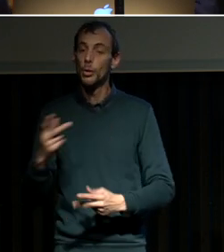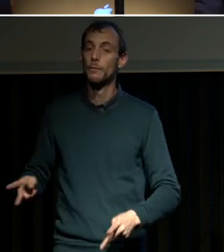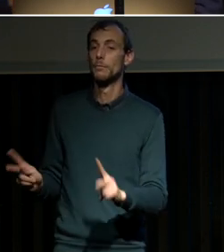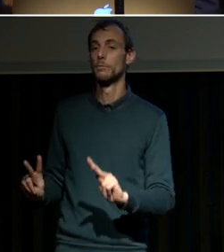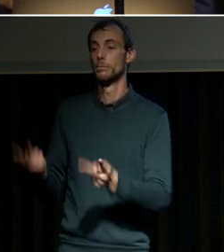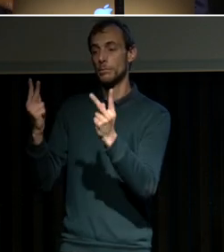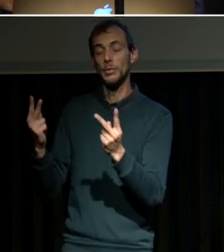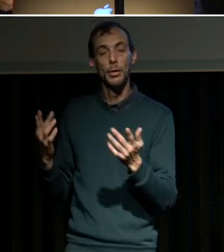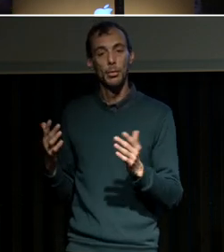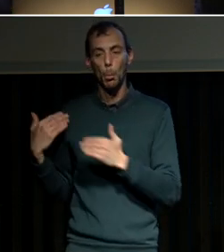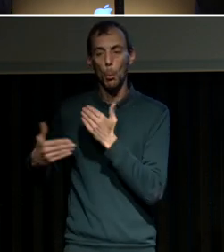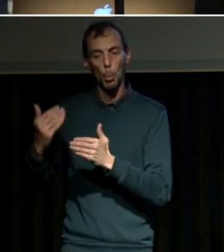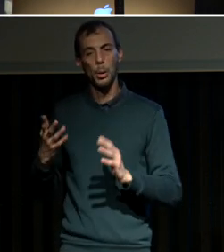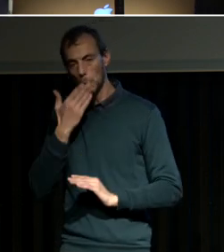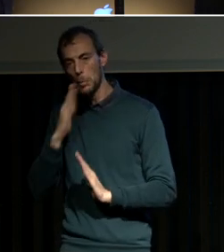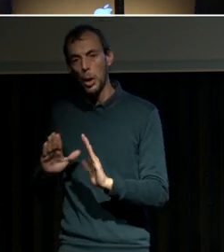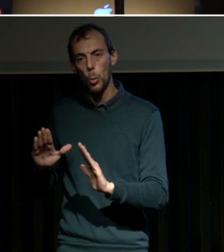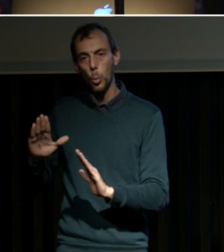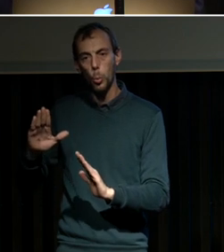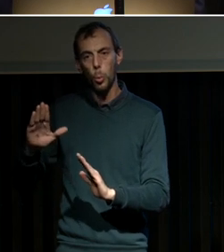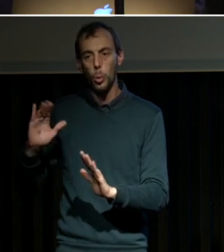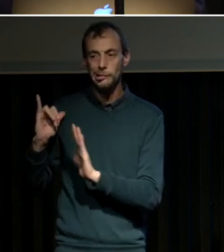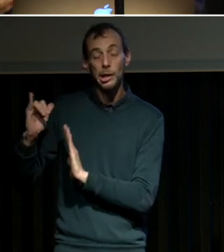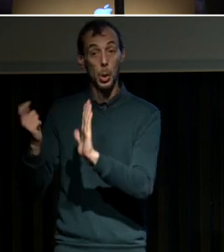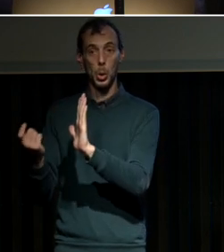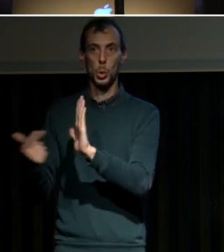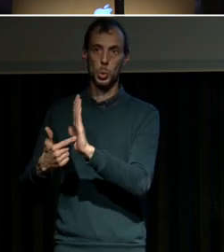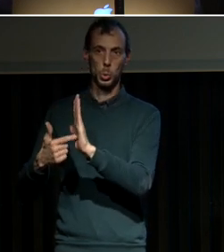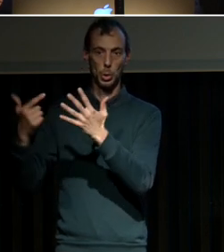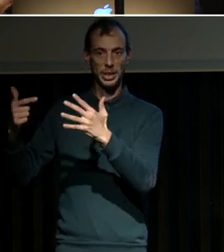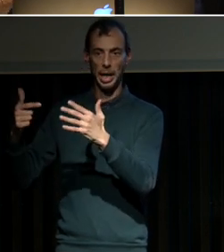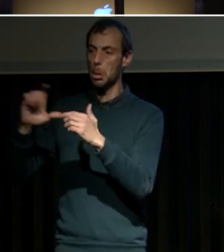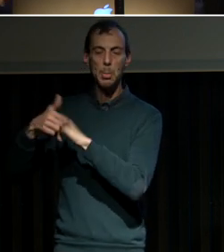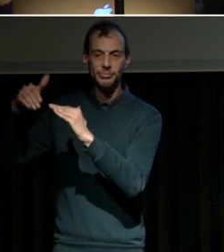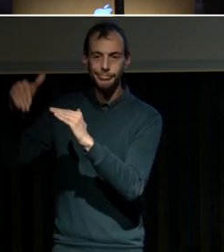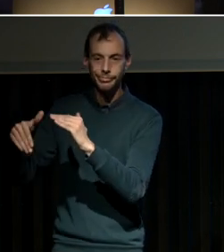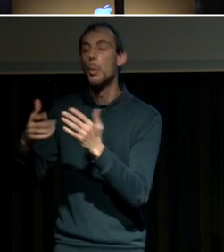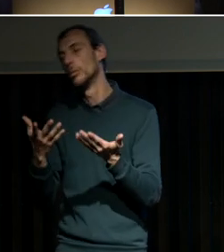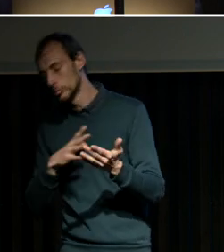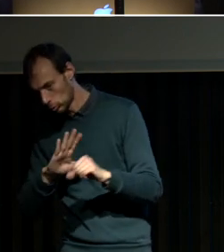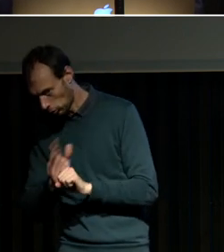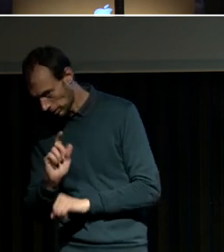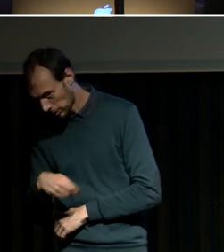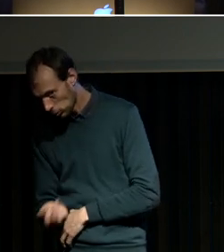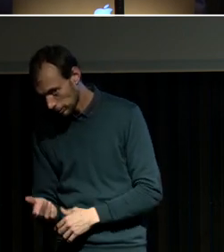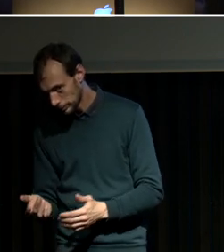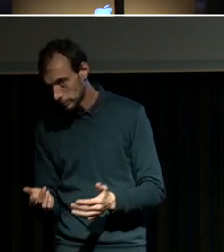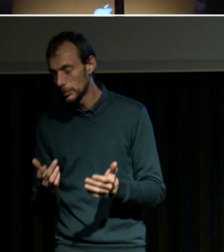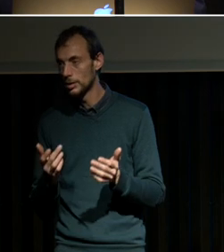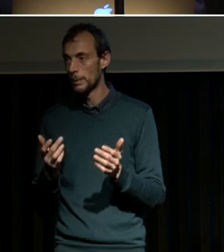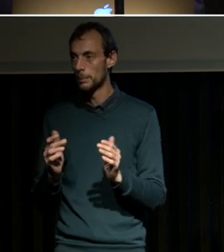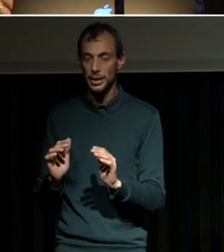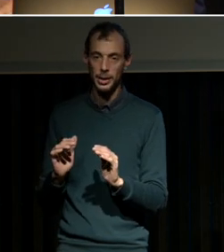un petit peu décliné. Bon, avec le Covid, c'est assez compréhensible, mais c'est aussi la preuve un peu par l'absurde